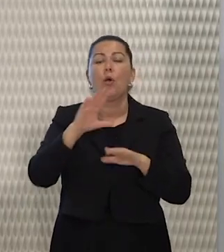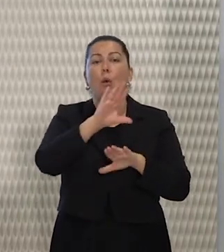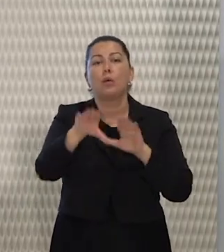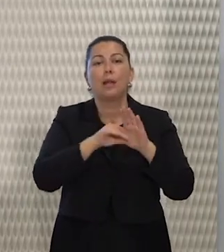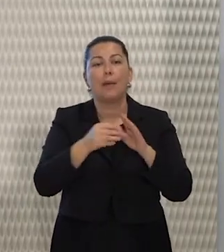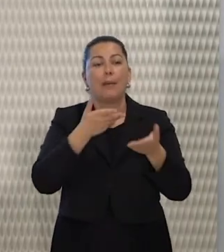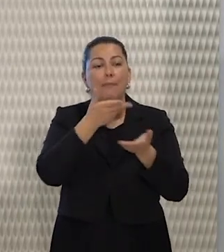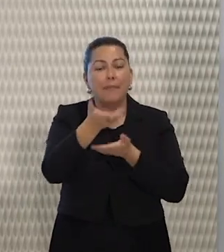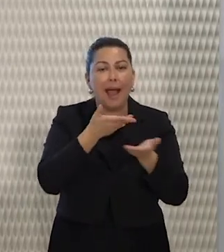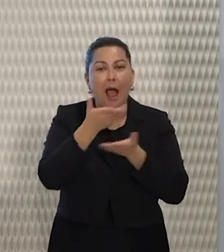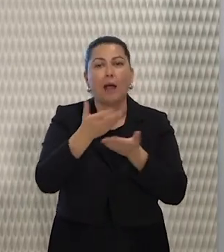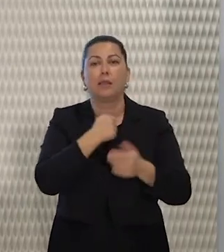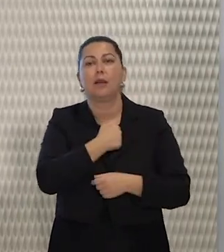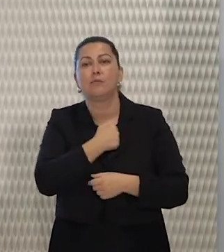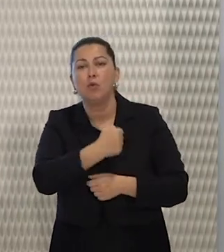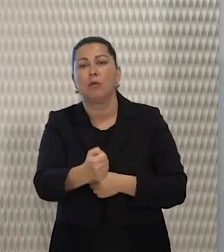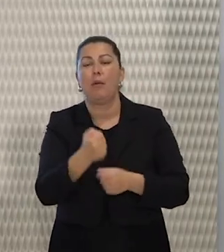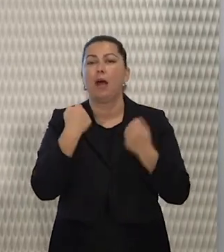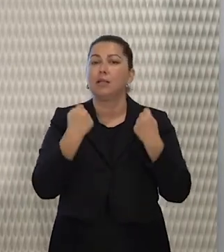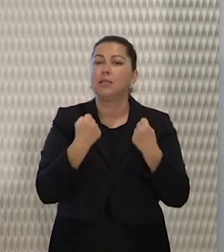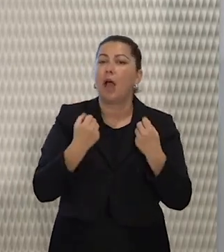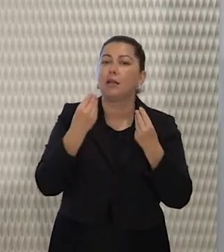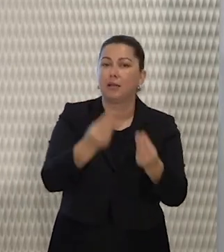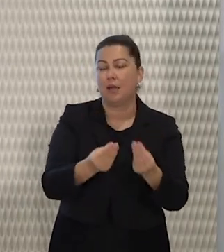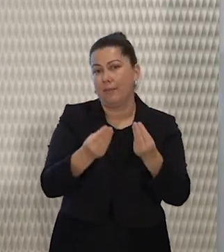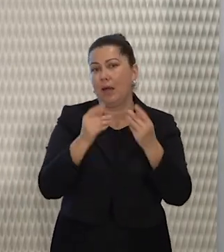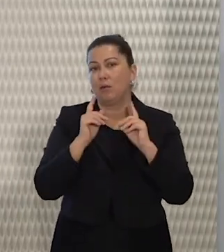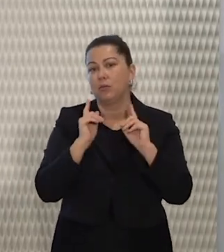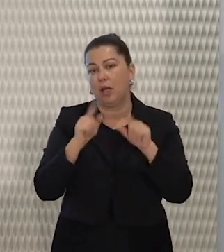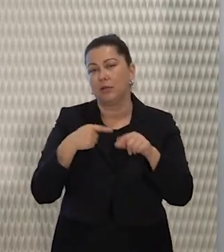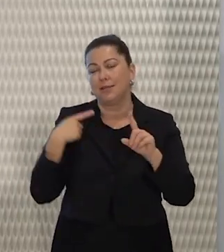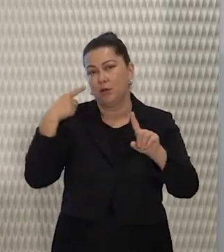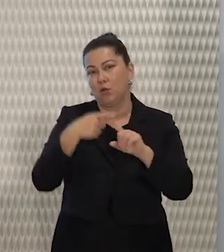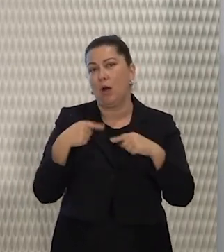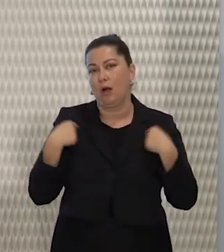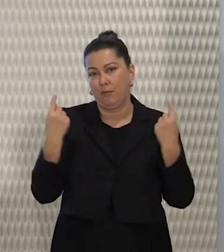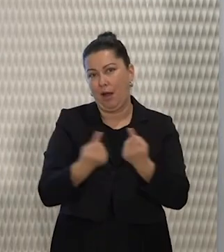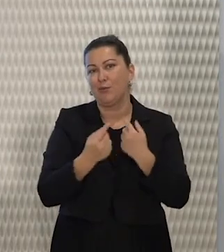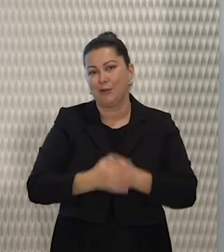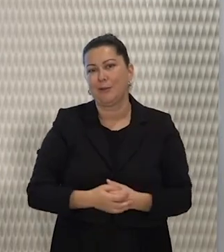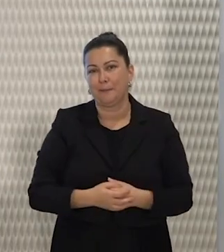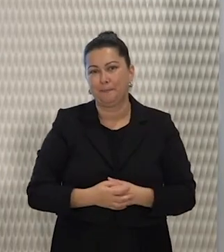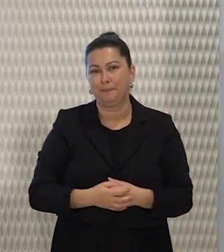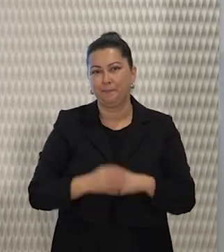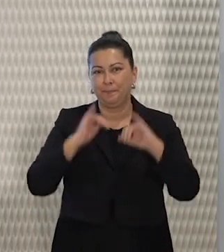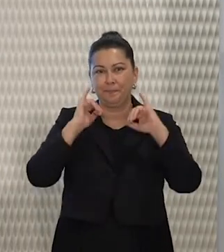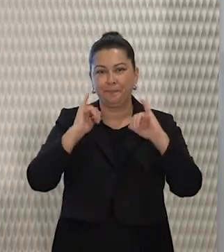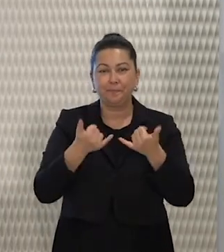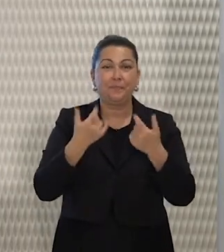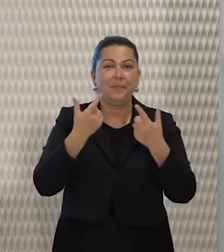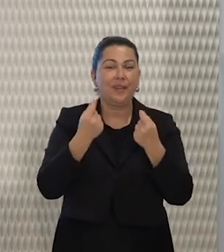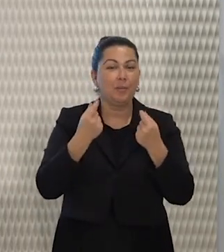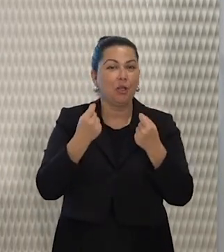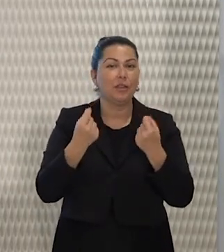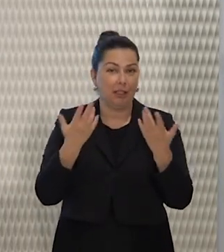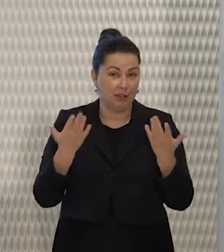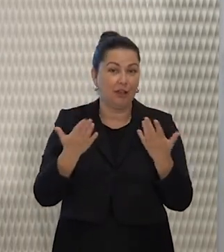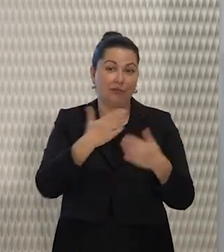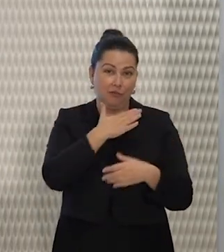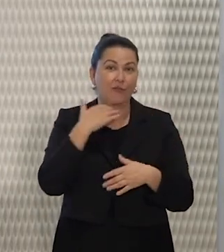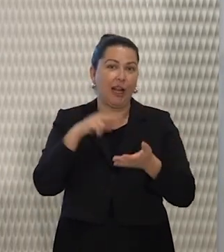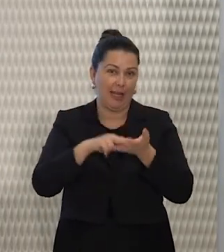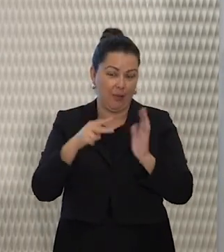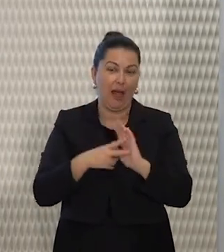wo wir Mut machen, wo wir Sicherheit geben und das ist zumindest der Zugang, den wir hier im Land haben. Also auf jeden Fall noch einiges vor. Was hat Sie denn heute